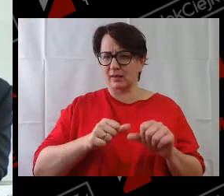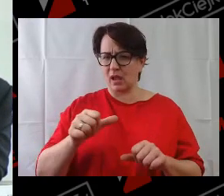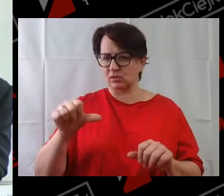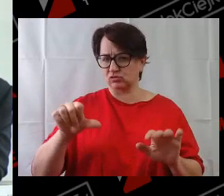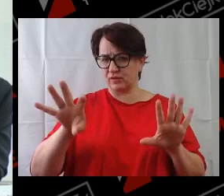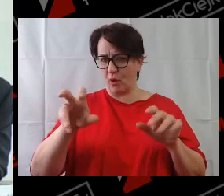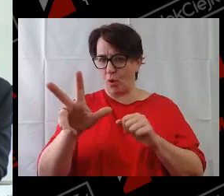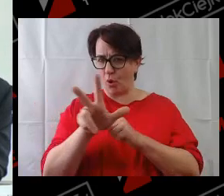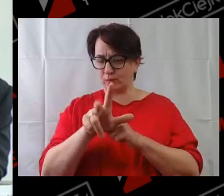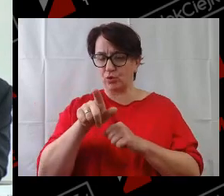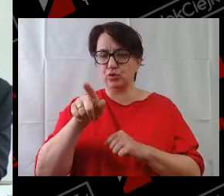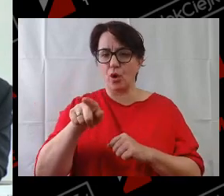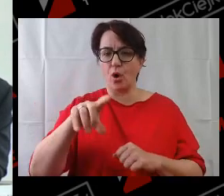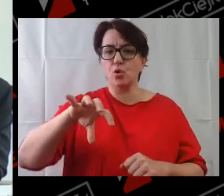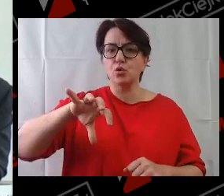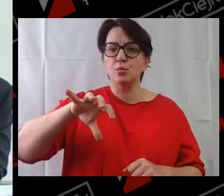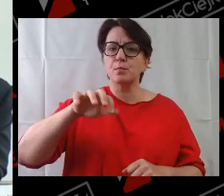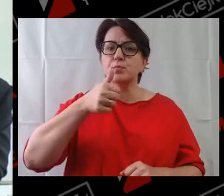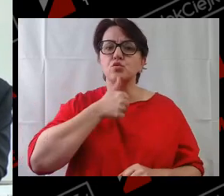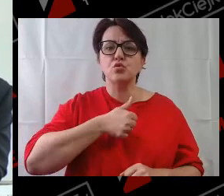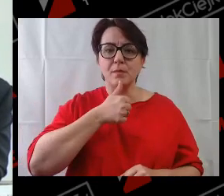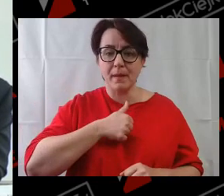próba odwrócenia